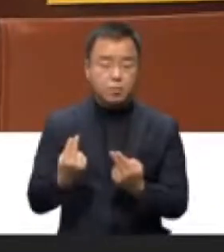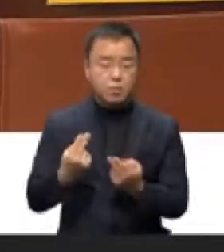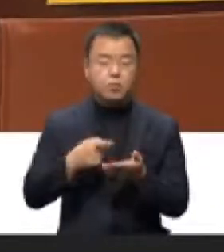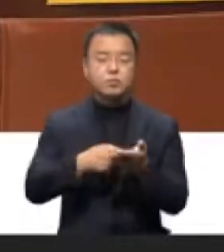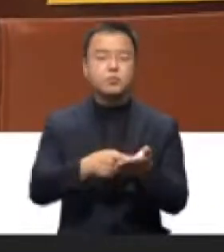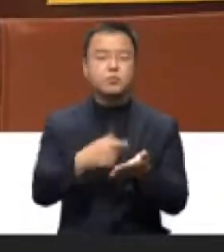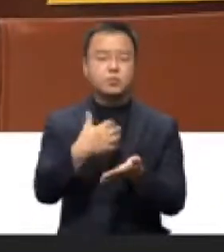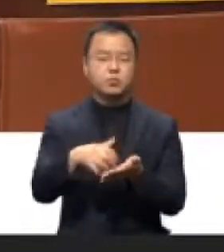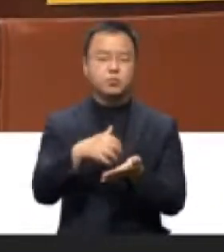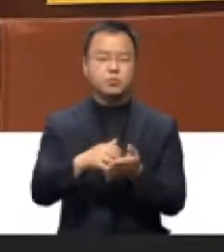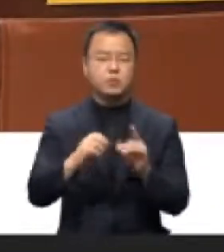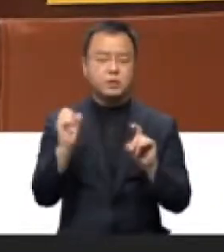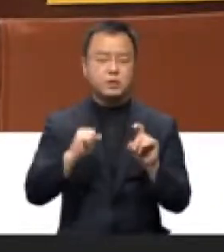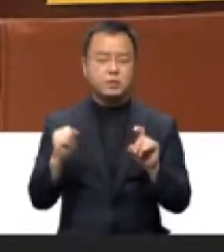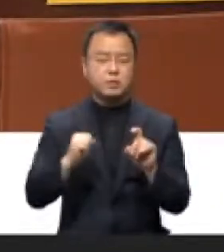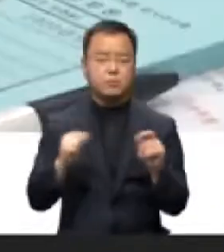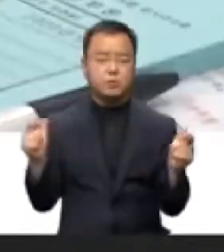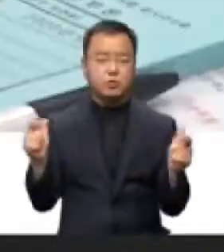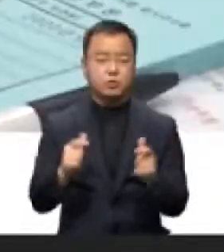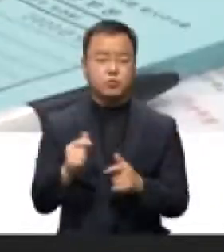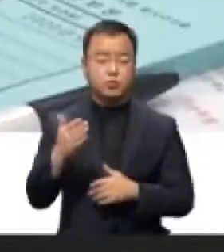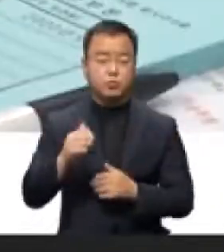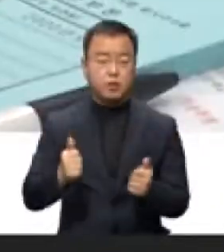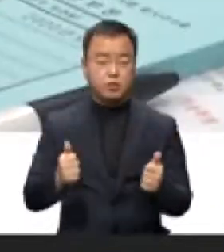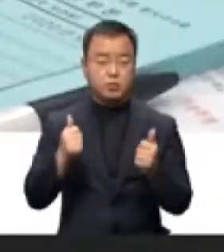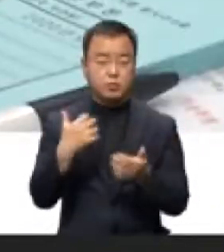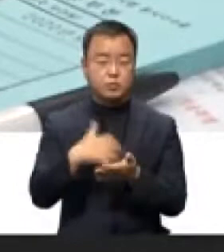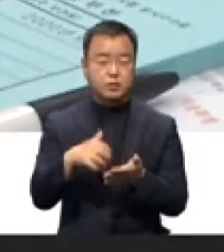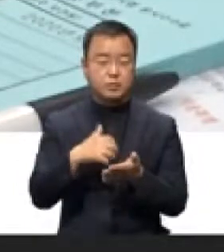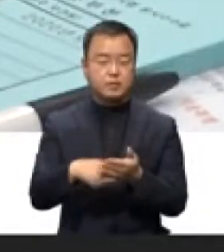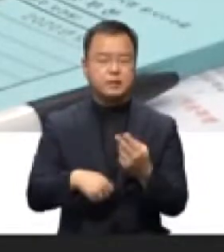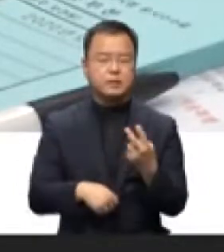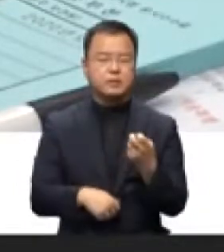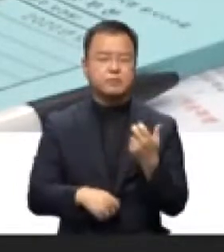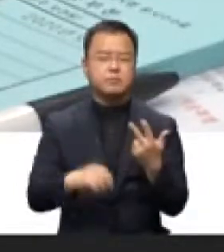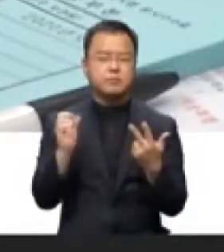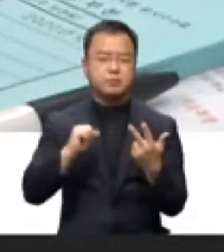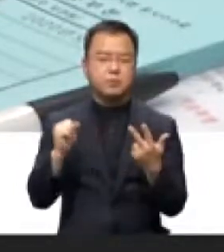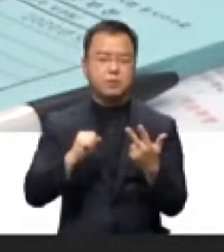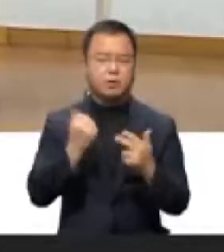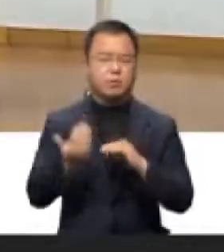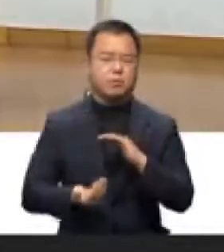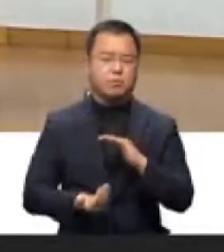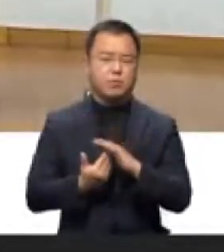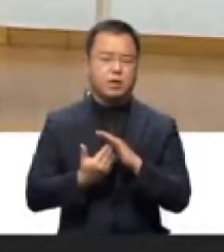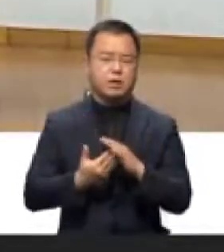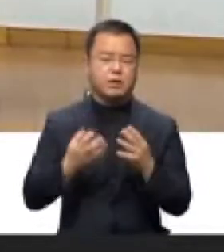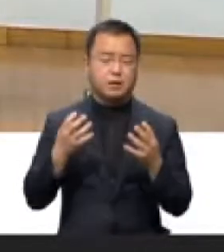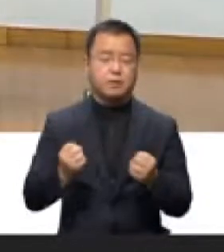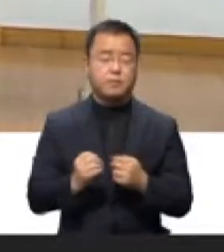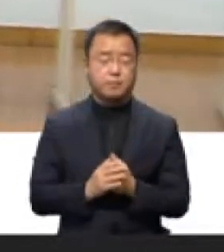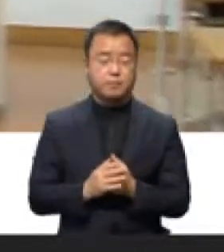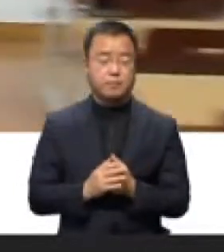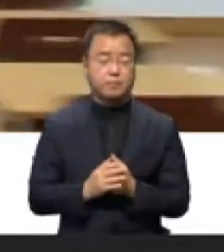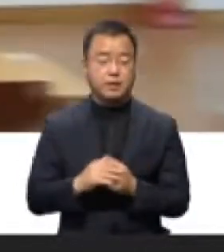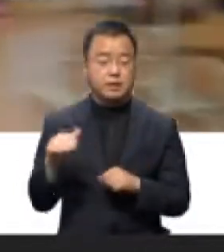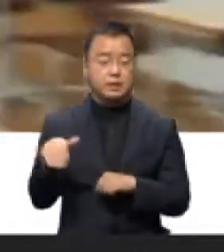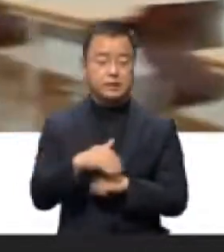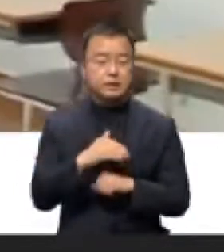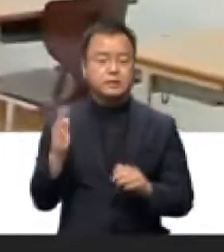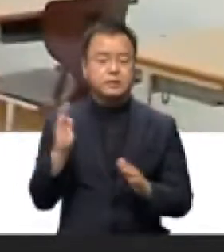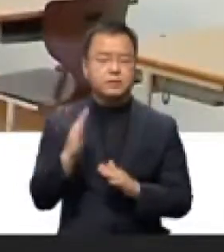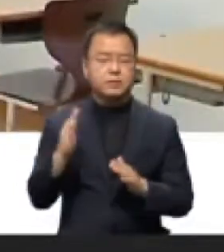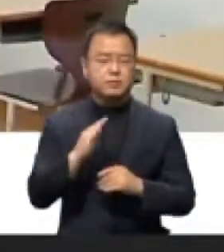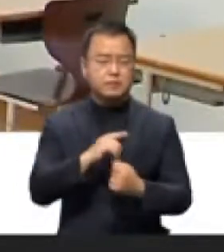졸업생 비율인 27% 로 역대 쇠 봅니다 재 학생들의 상대적 등급이 낮아 질 수 있어서 수능